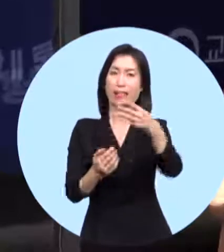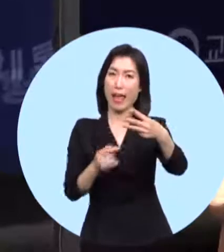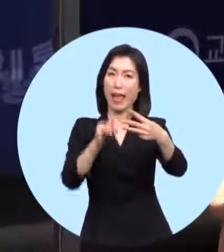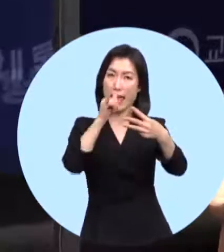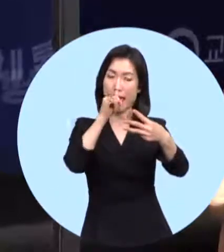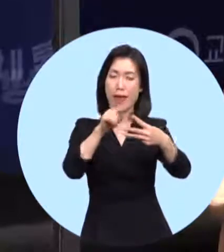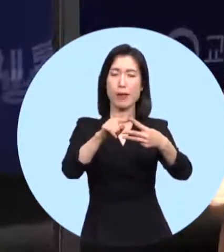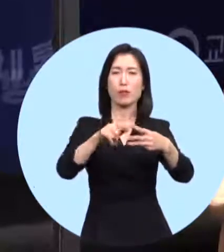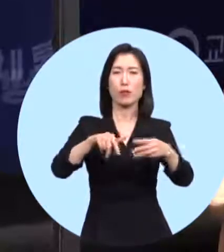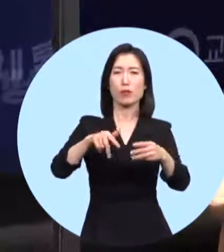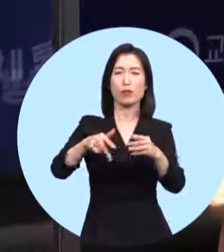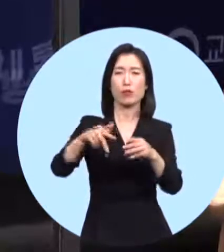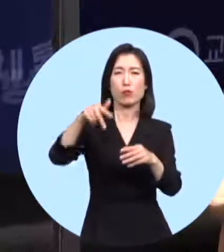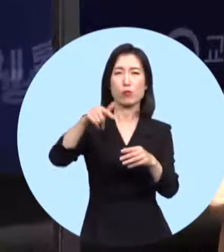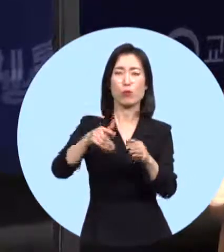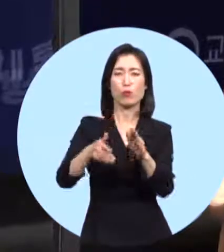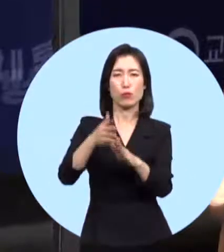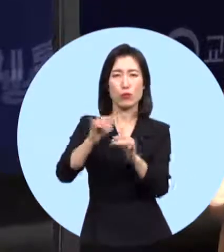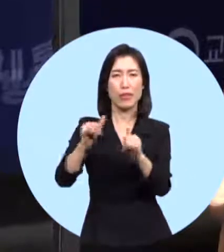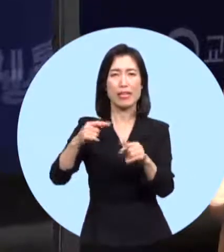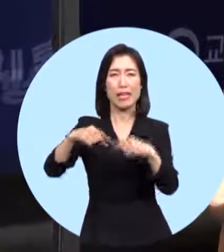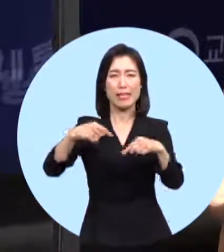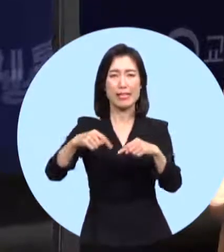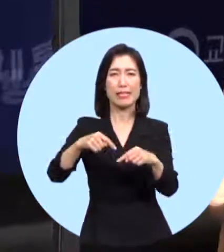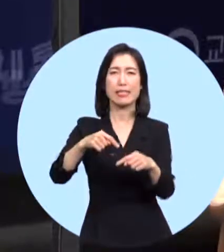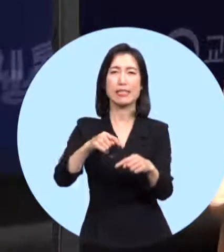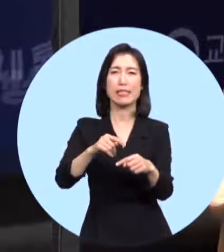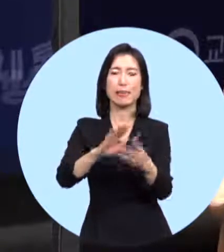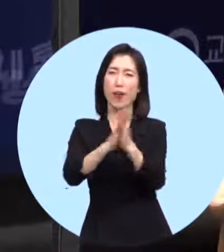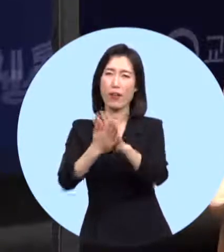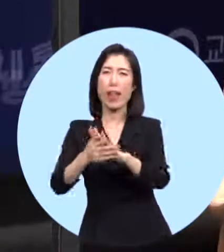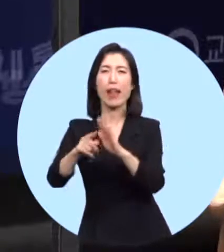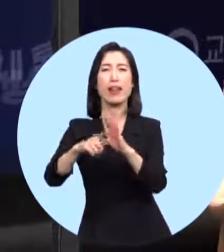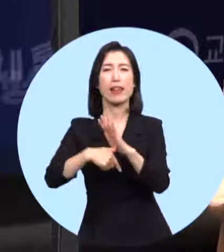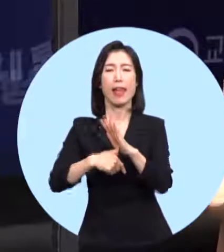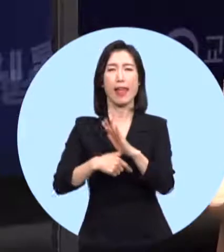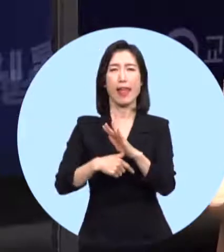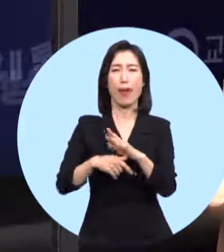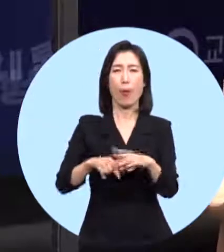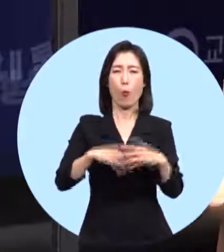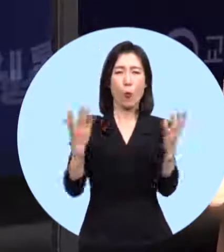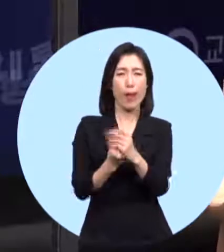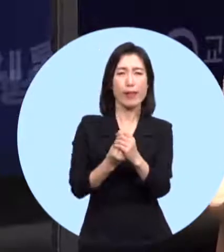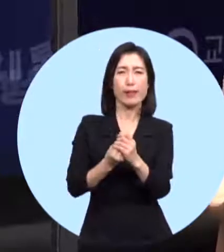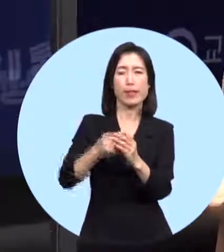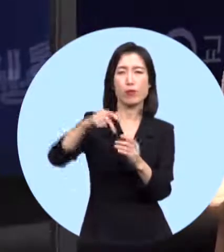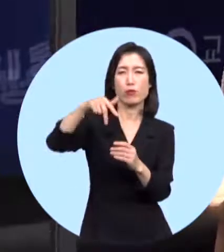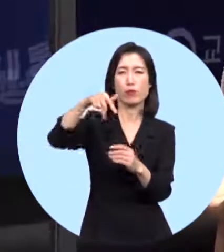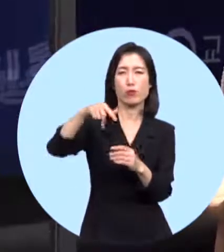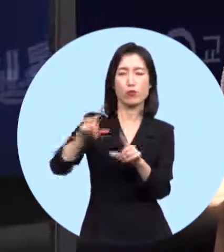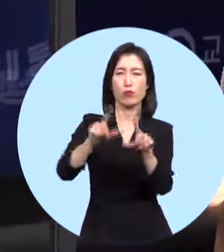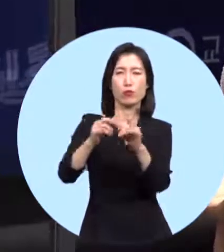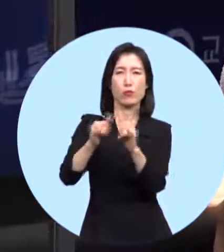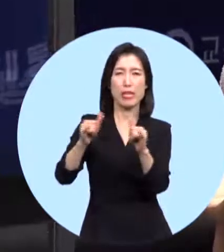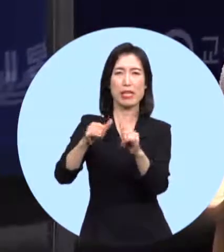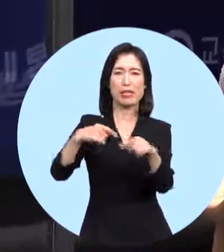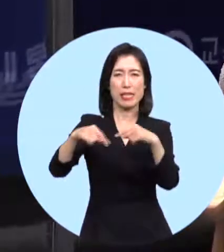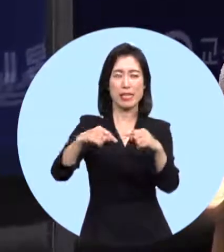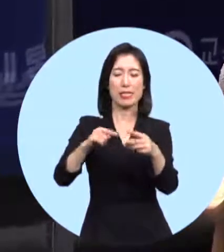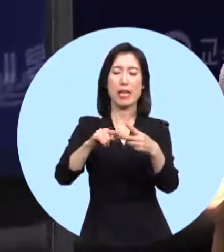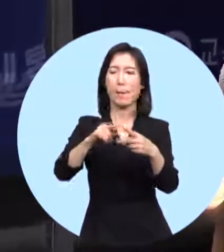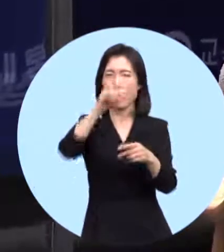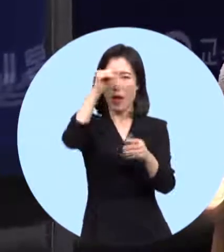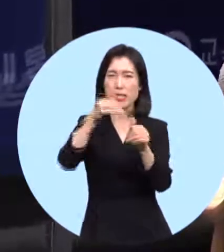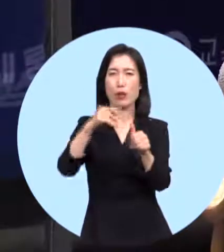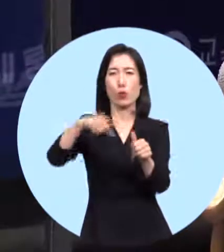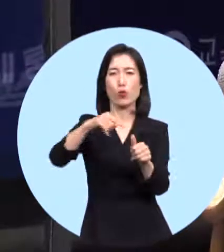유형이 있습니다. 주민자치회를 전환하면서 이게 그 완전 주민자치런 조직으로 할